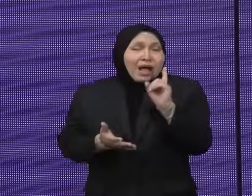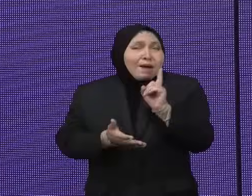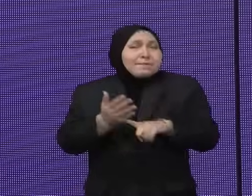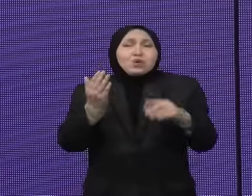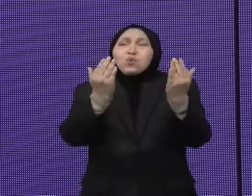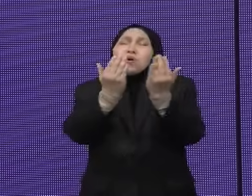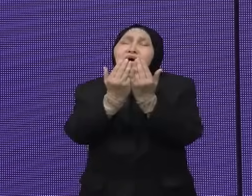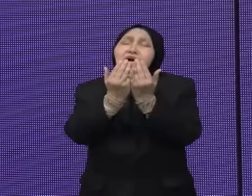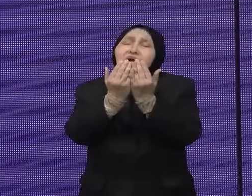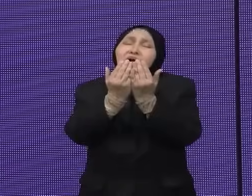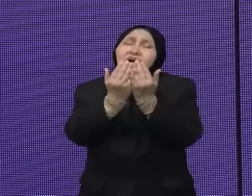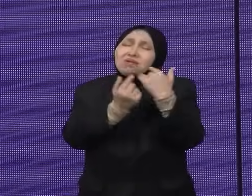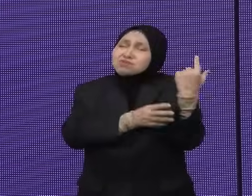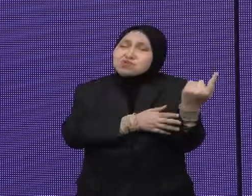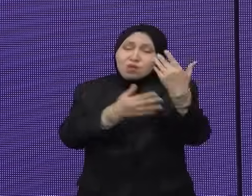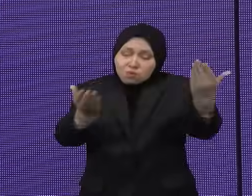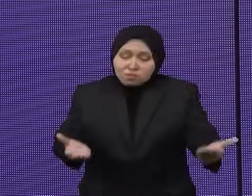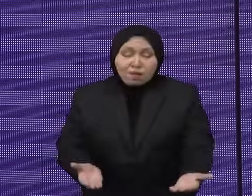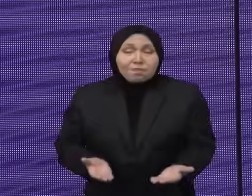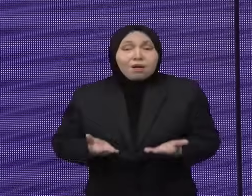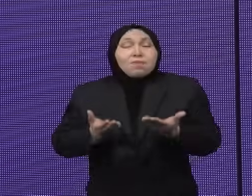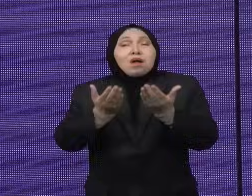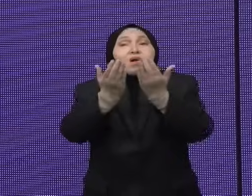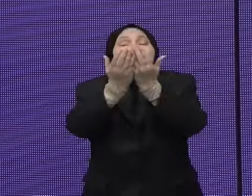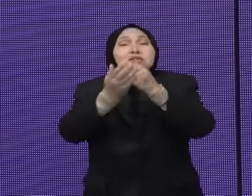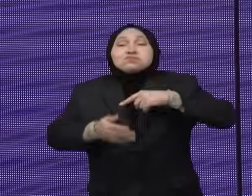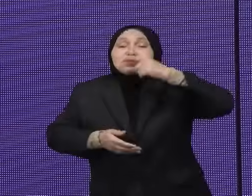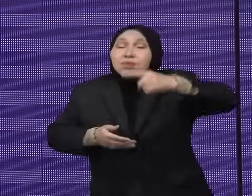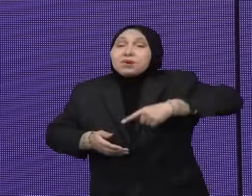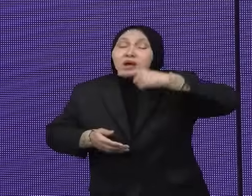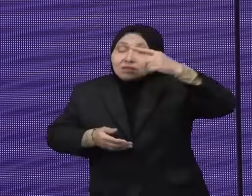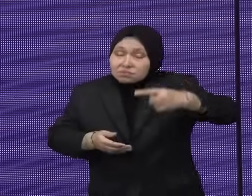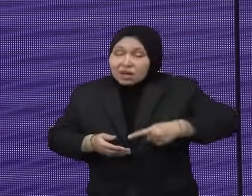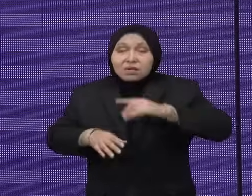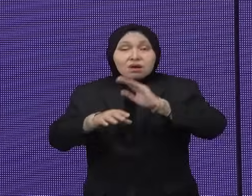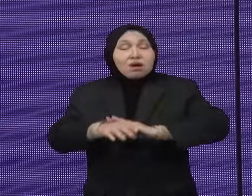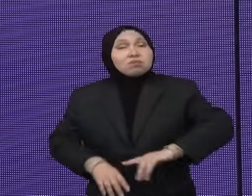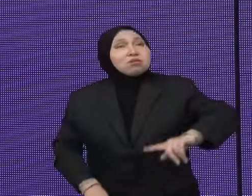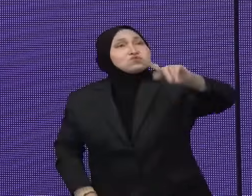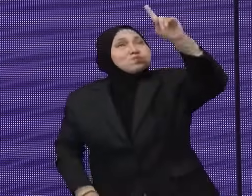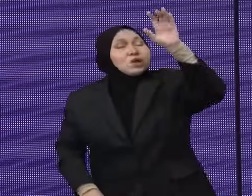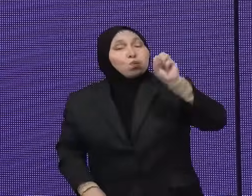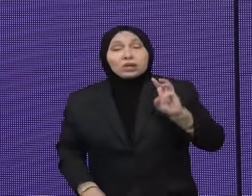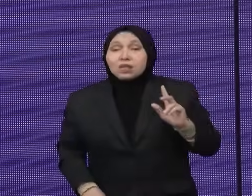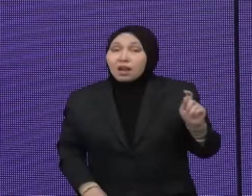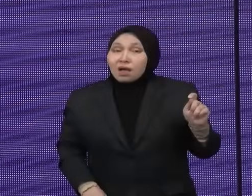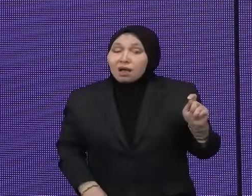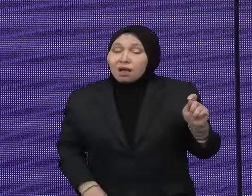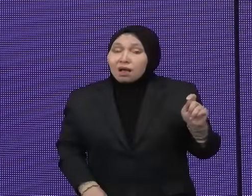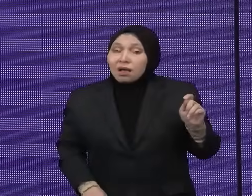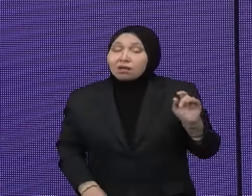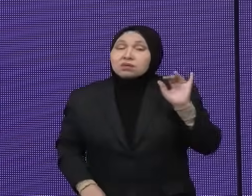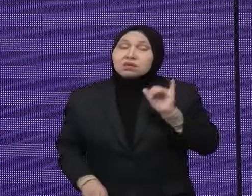doa yang mereka angkat, yang mereka ujarkan, yang mereka ucapkan kepada Allah Subhanahu Wa Taala